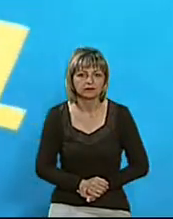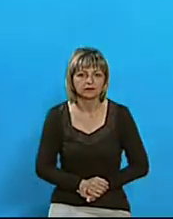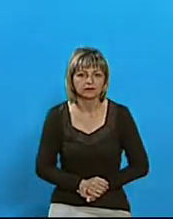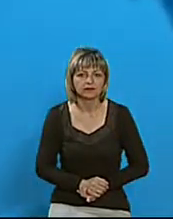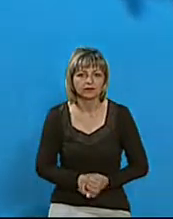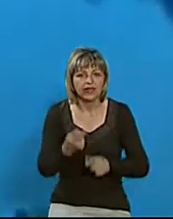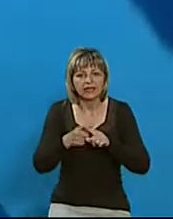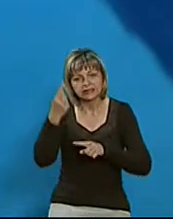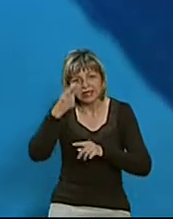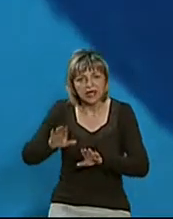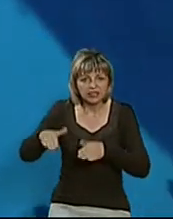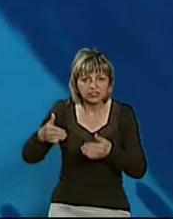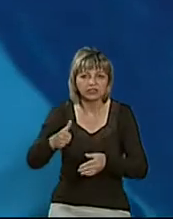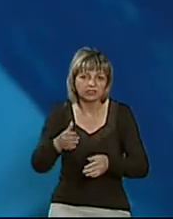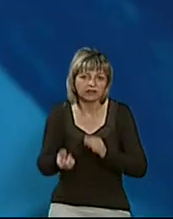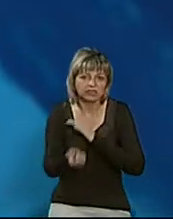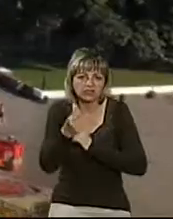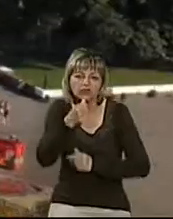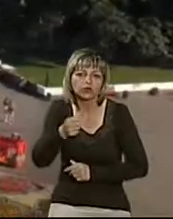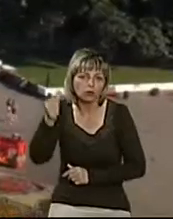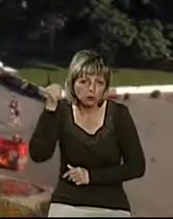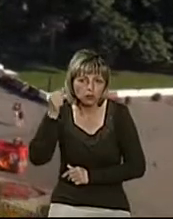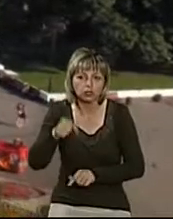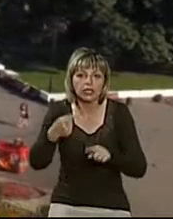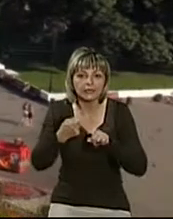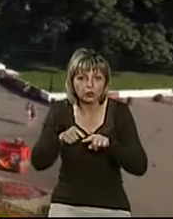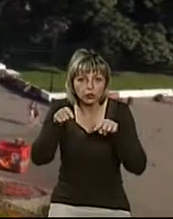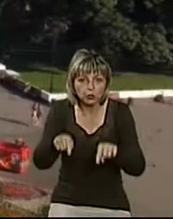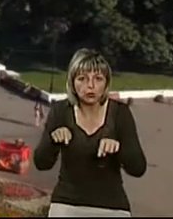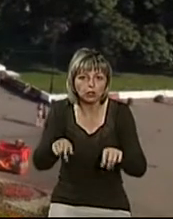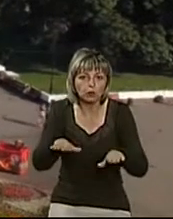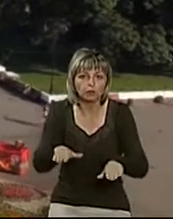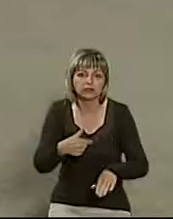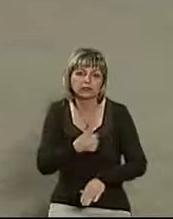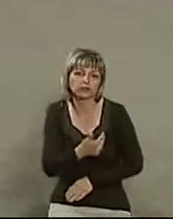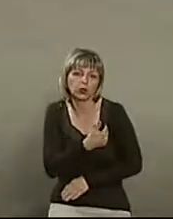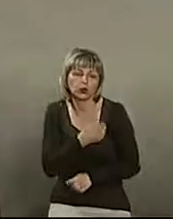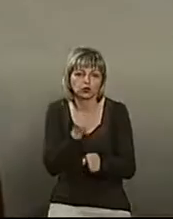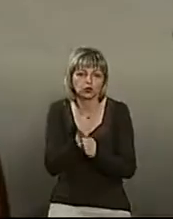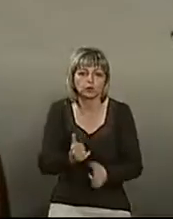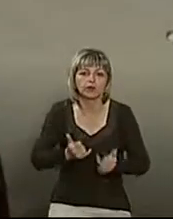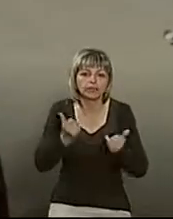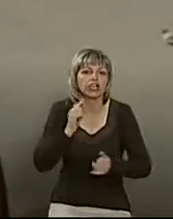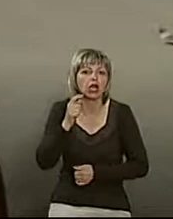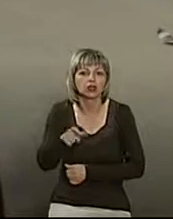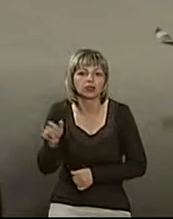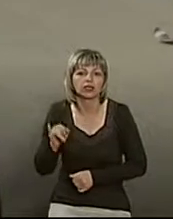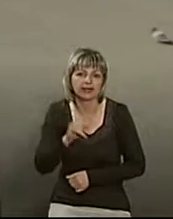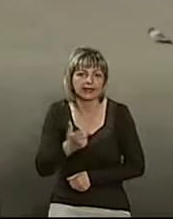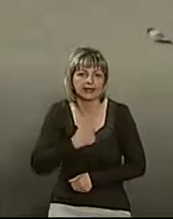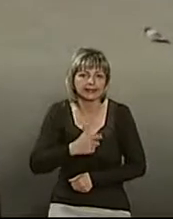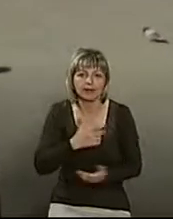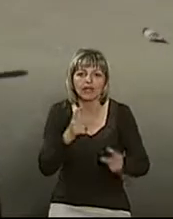Ця ініціатива прийшла мені в минулому році іменно тут, от на цьому місці. Я захотів такі зробити для лучан і для себе там